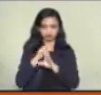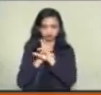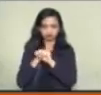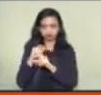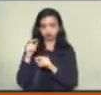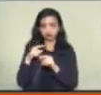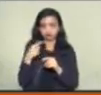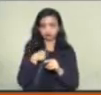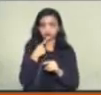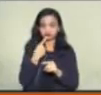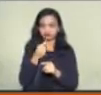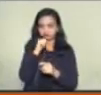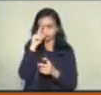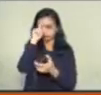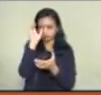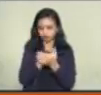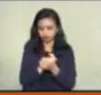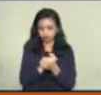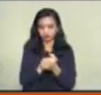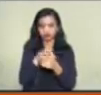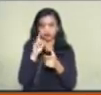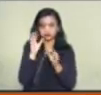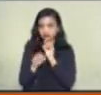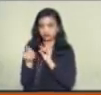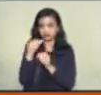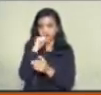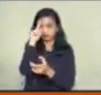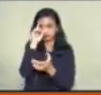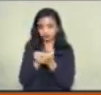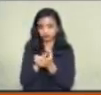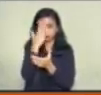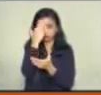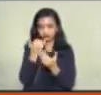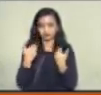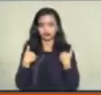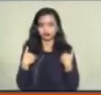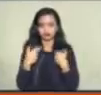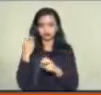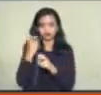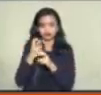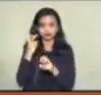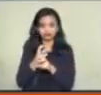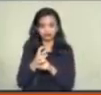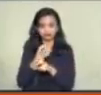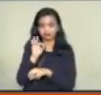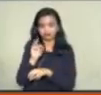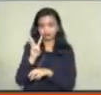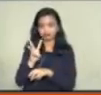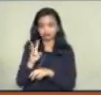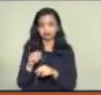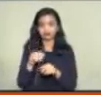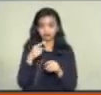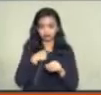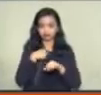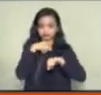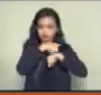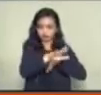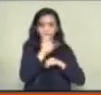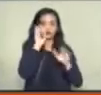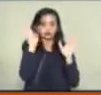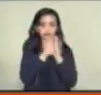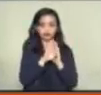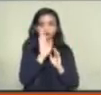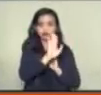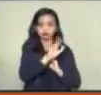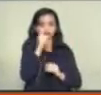siya naniwala. Ngayon, yung... Kung di ka maniwala, kuya, kasi mahirap ng trabaho ng OFW, sabi niya, ipasa ko sa iyo yung picture ng